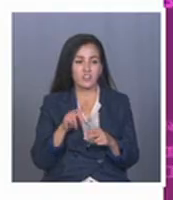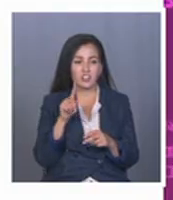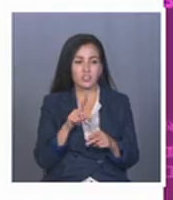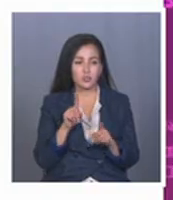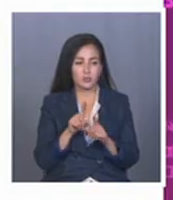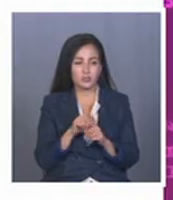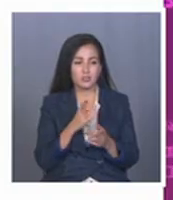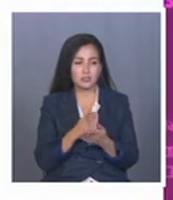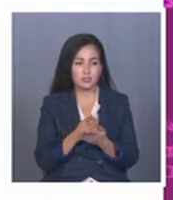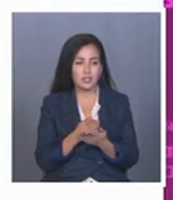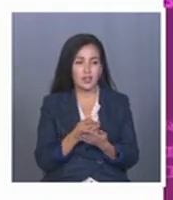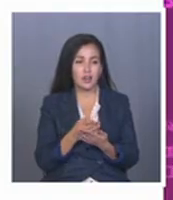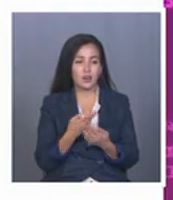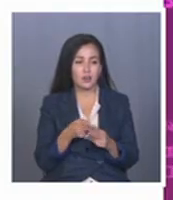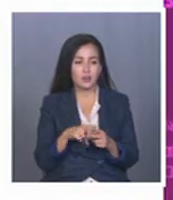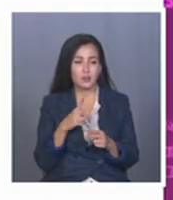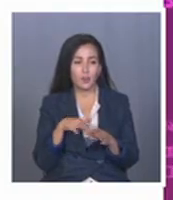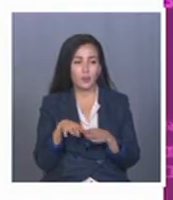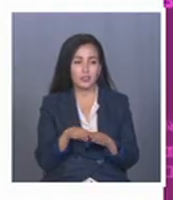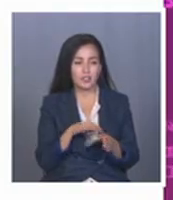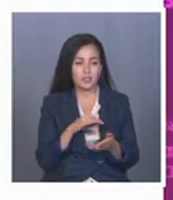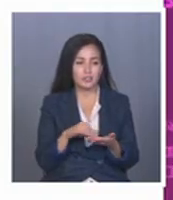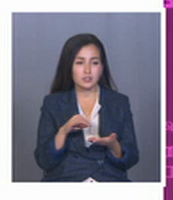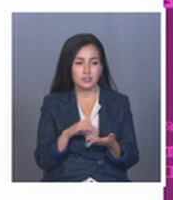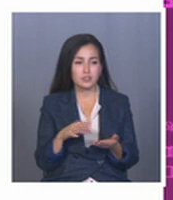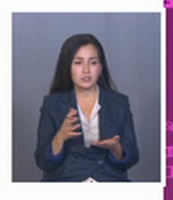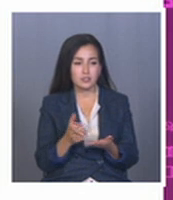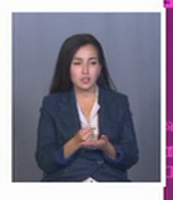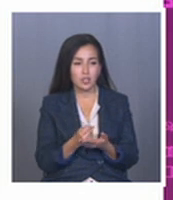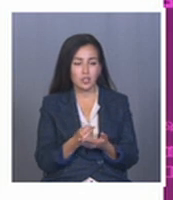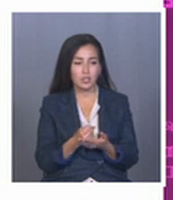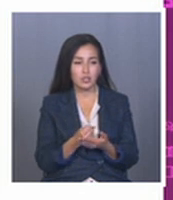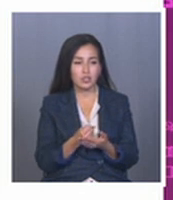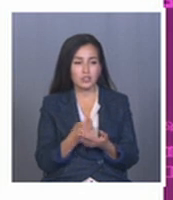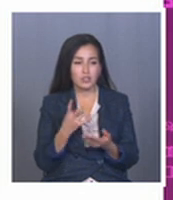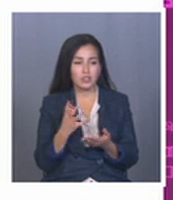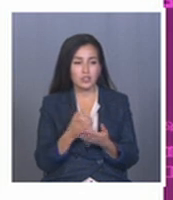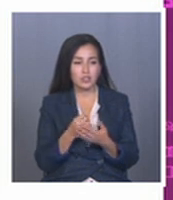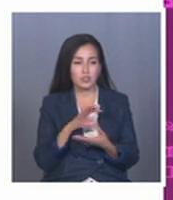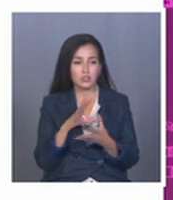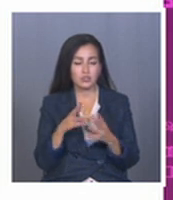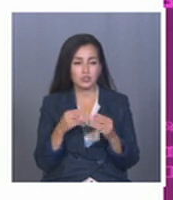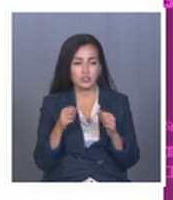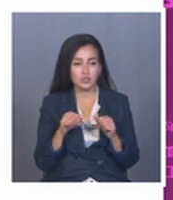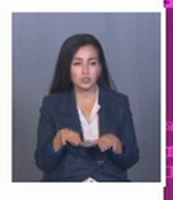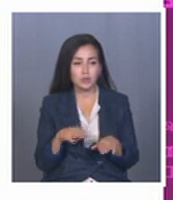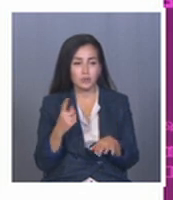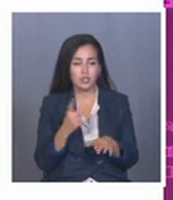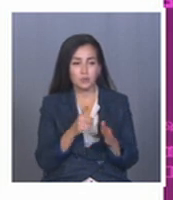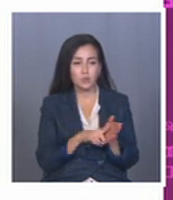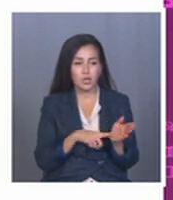Олай болса, ортақ бөлімге келтірдік. Енді толықтауыш көбейтіштерін табамыз. Бірінші бөлшектің